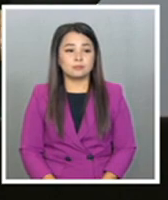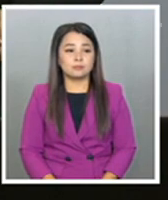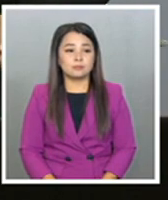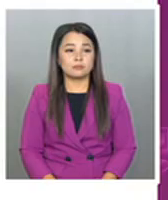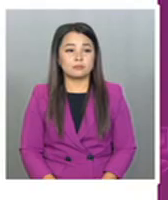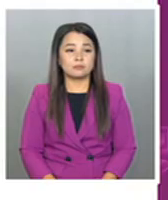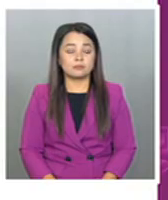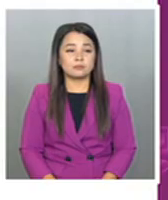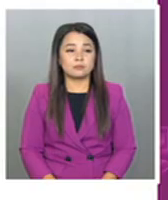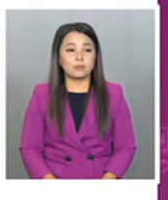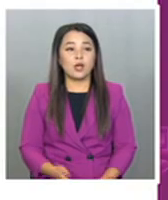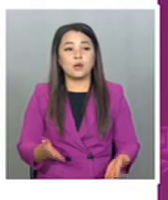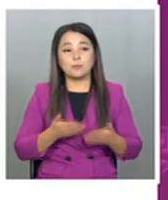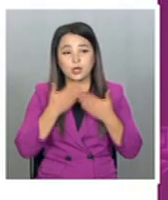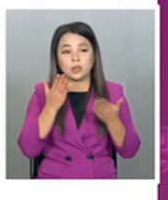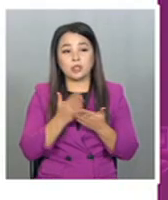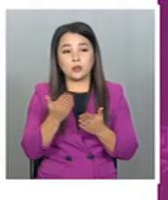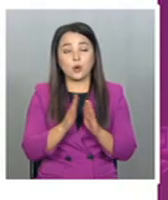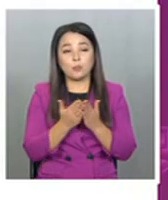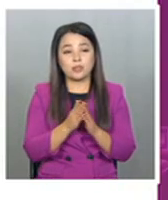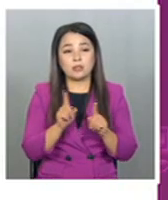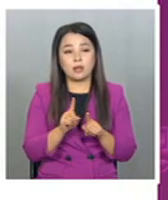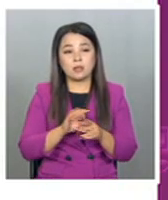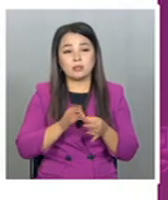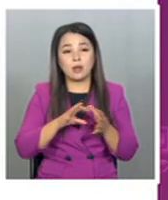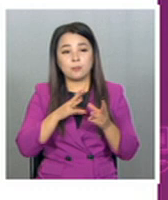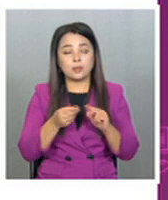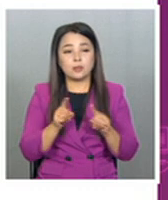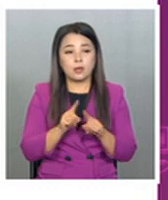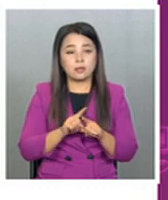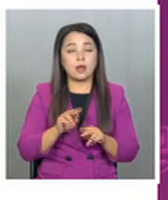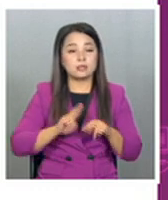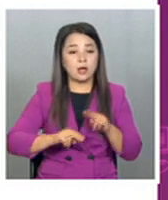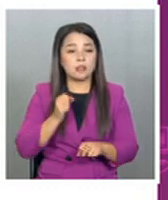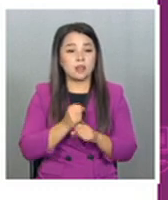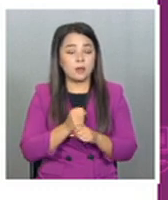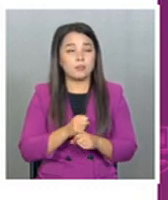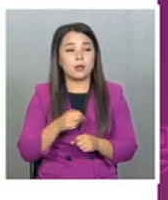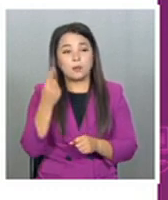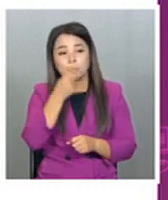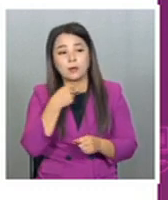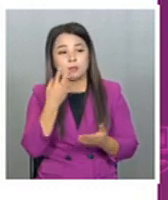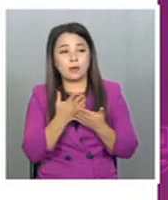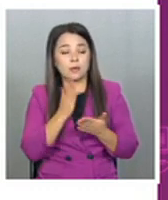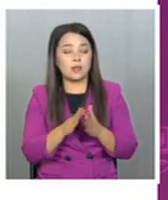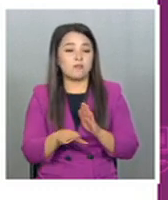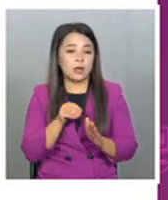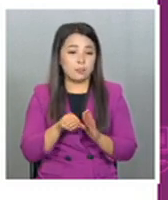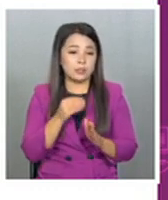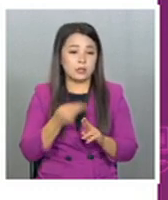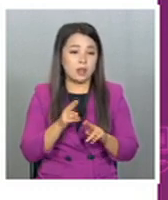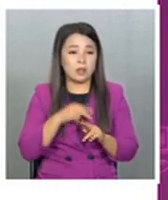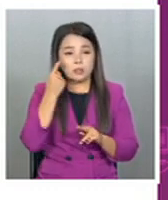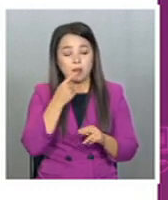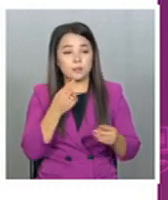Следующее задание. Прочитайте в учебнике и хрестоматии главы повести и составьте портрет героя на выбор. Напоминаю структуру